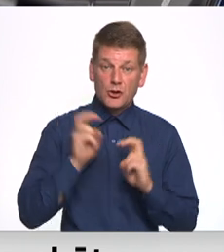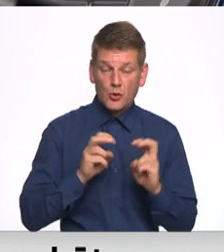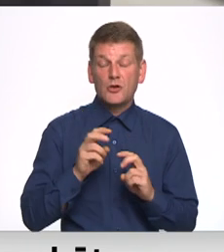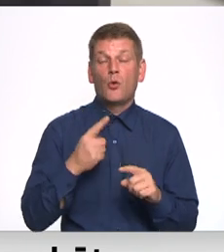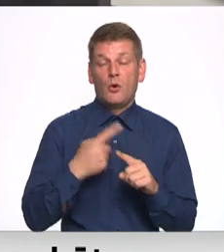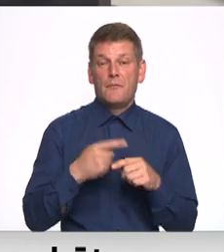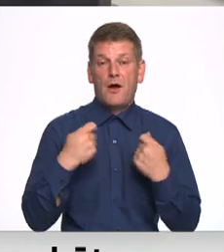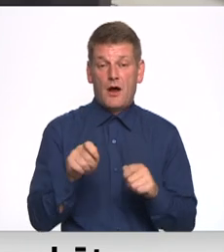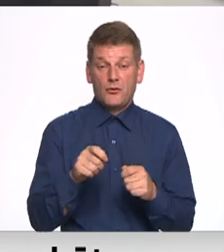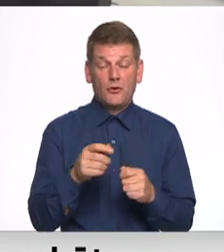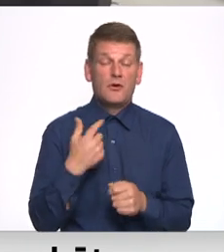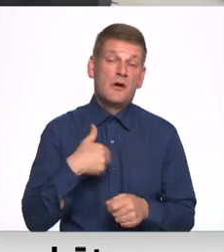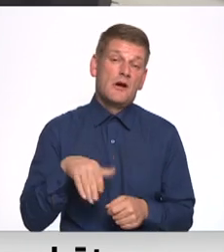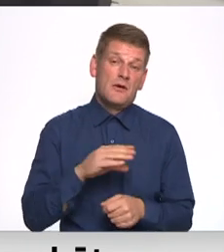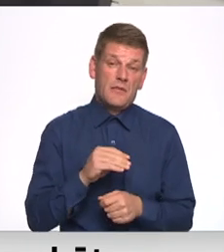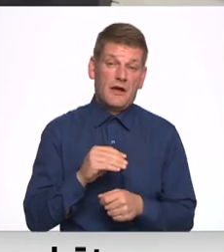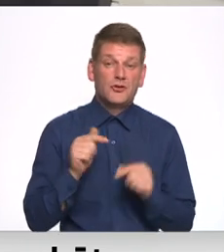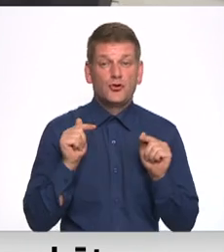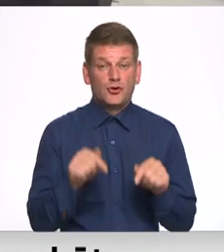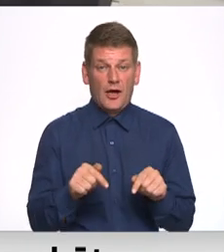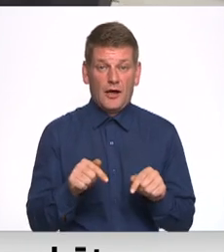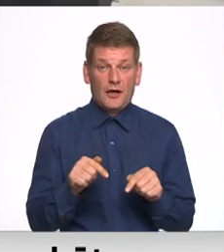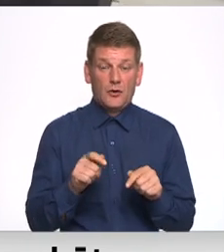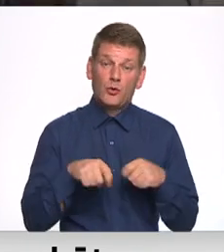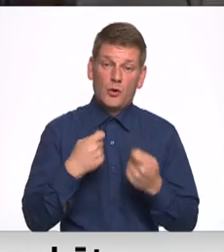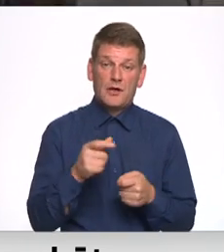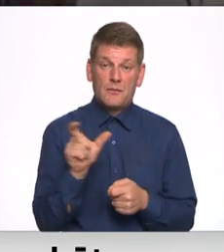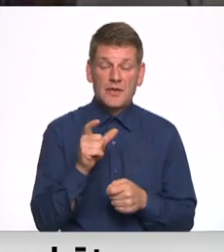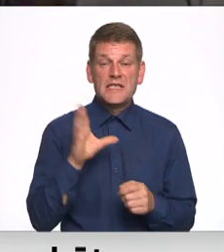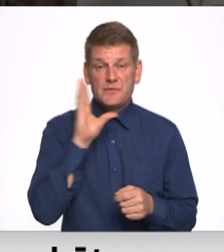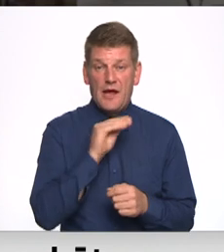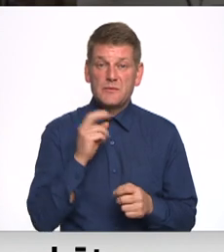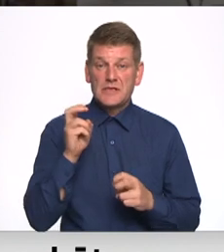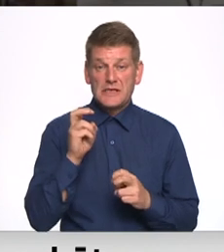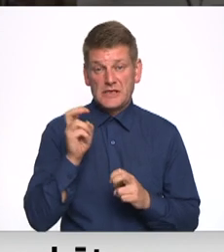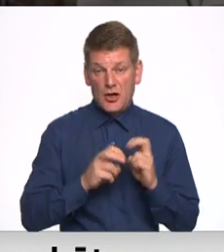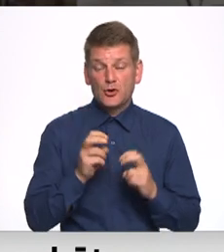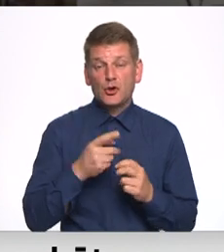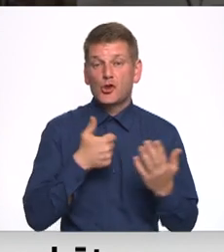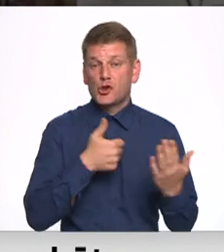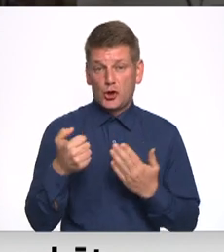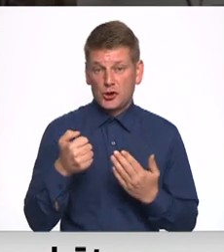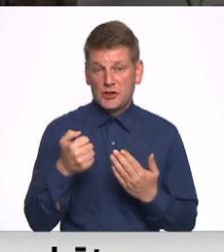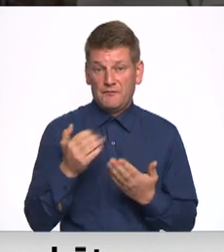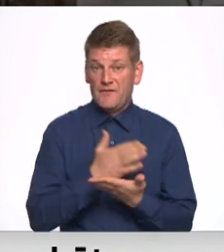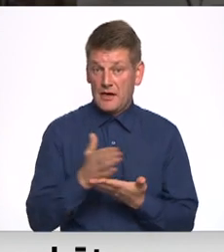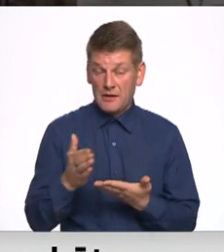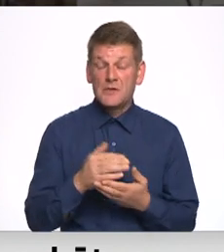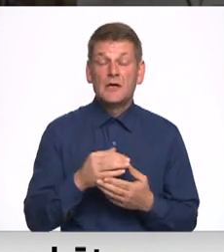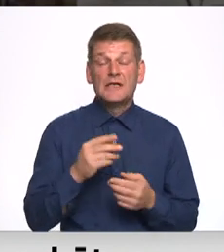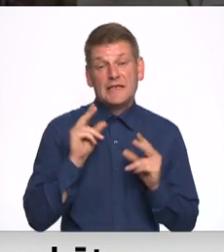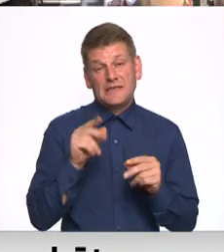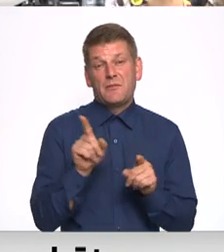pārdot. Nu, mēs šeit dotajā mirklī spējam saražot 600 vienības, bet nu, ticam, ka varam